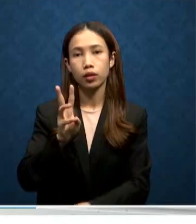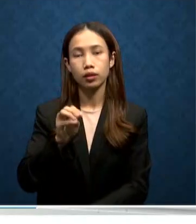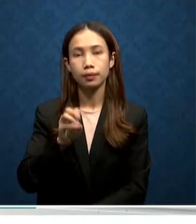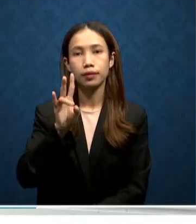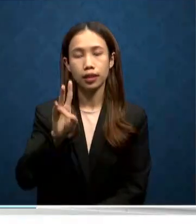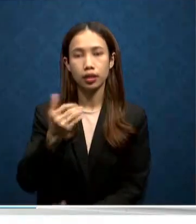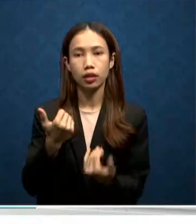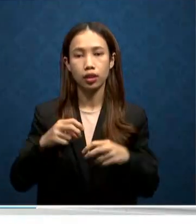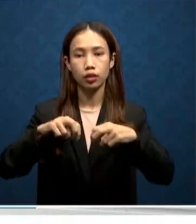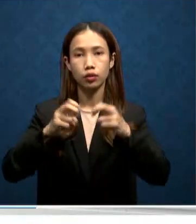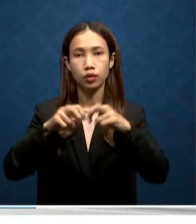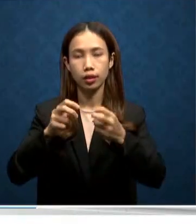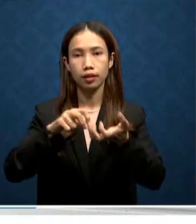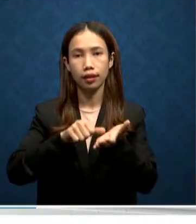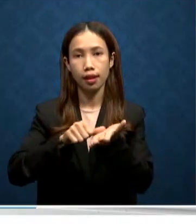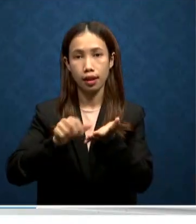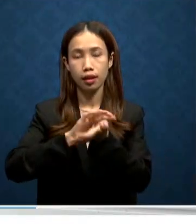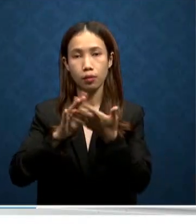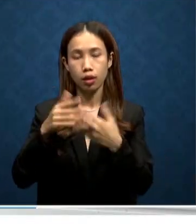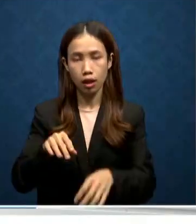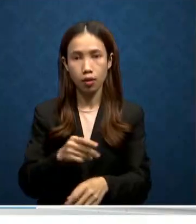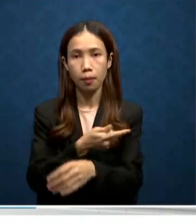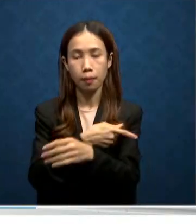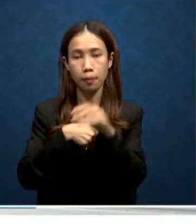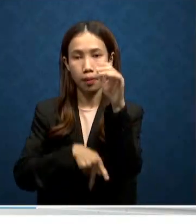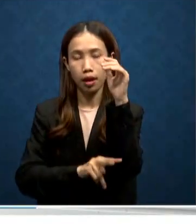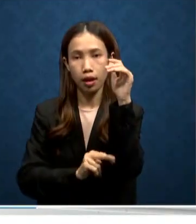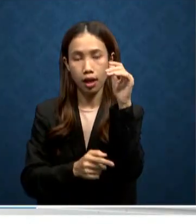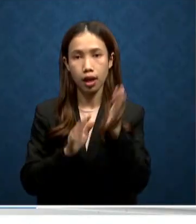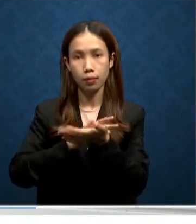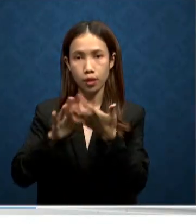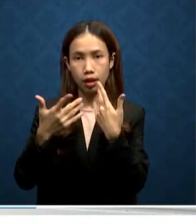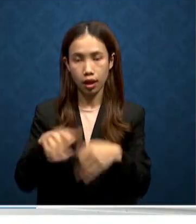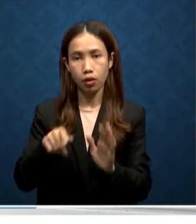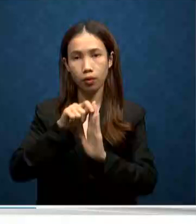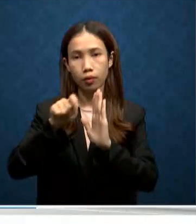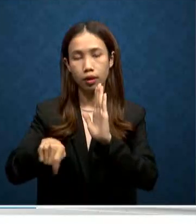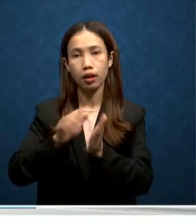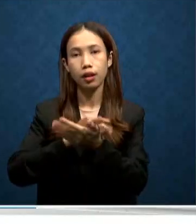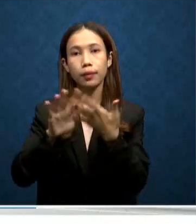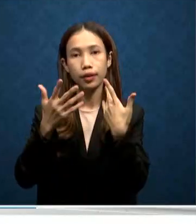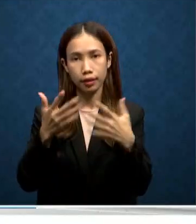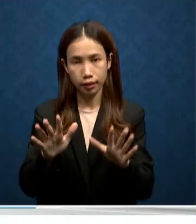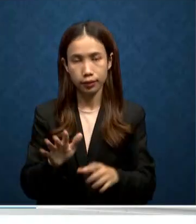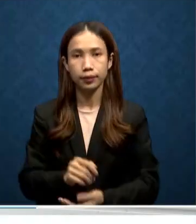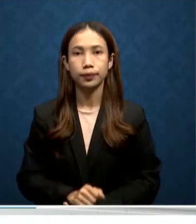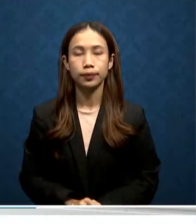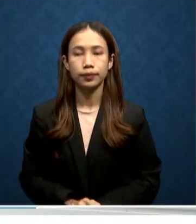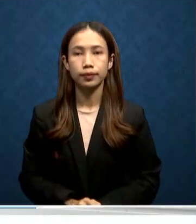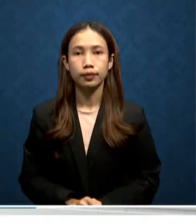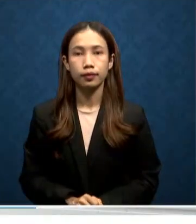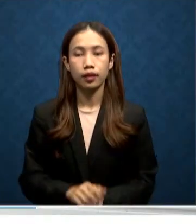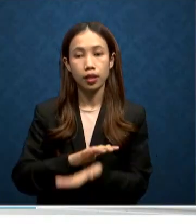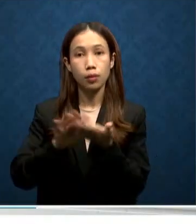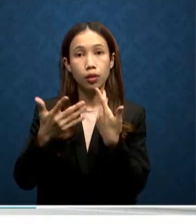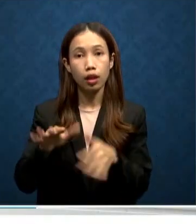เนี่ยสุรินทร์แก้ไขเรียบร้อยแล้วพังงาแก้ไขเรียบร้อยแล้วนครราชสีมาดำเนินการเรียบร้อยแล้วนะครับเรียบร้อย